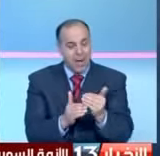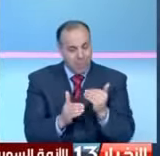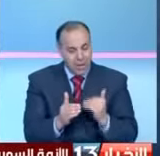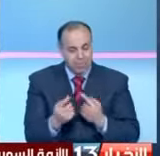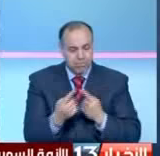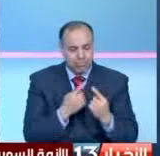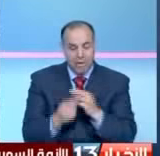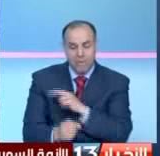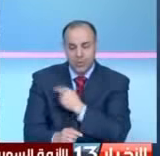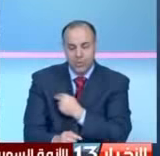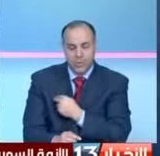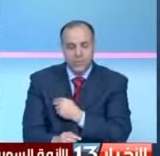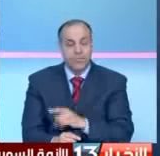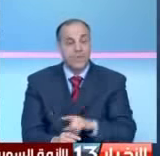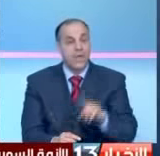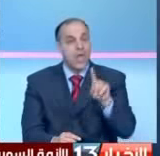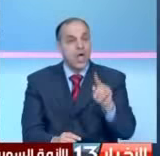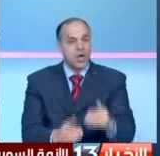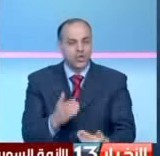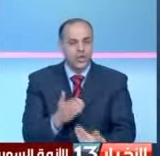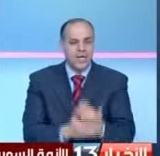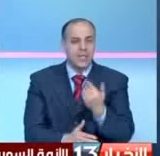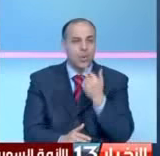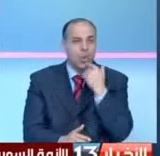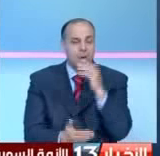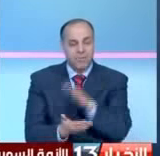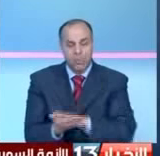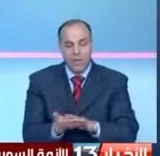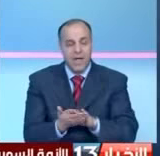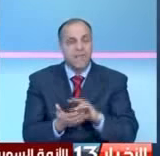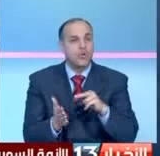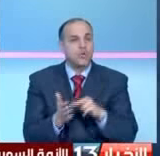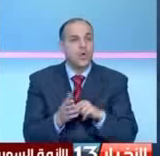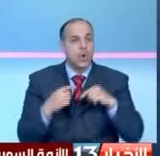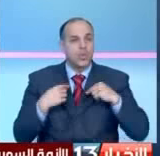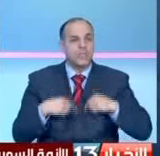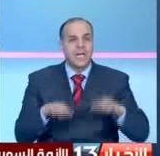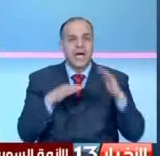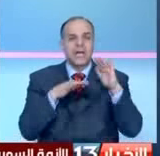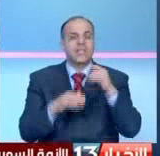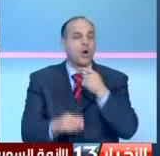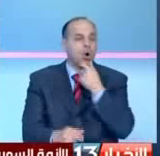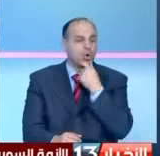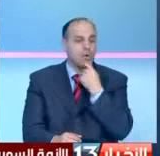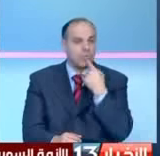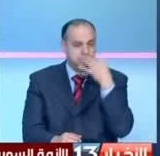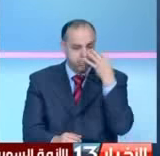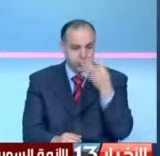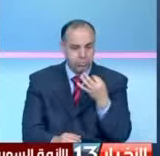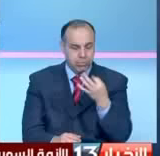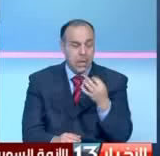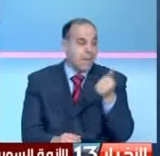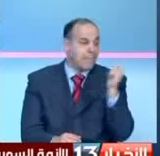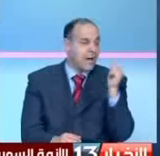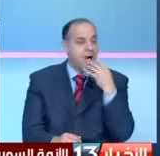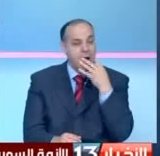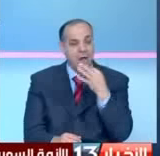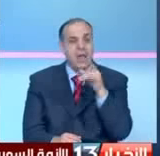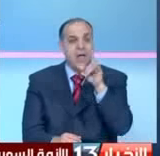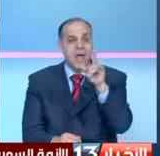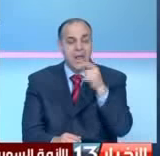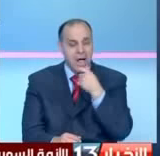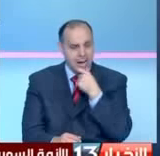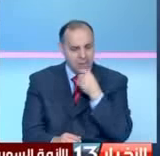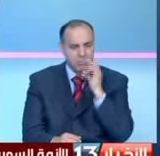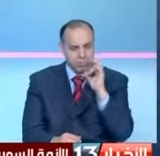مفاوضات جنيف. وفي تطور الموقف تجاه الوضع في سوريا، كان وزير الخارجية البريطاني بوريس جونسون أعلن أمس أن